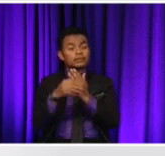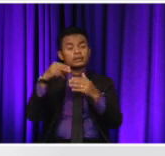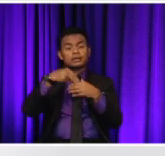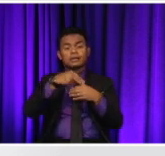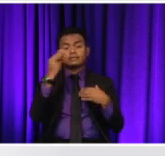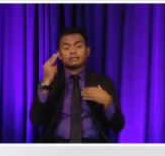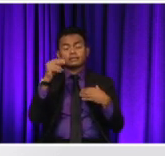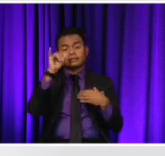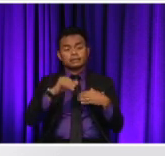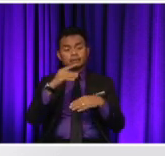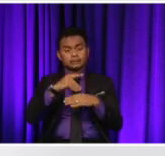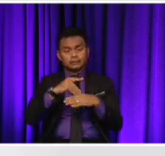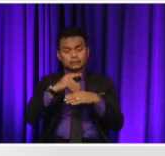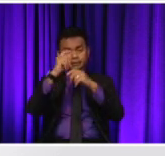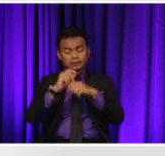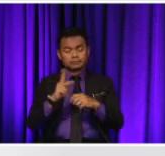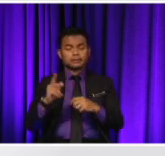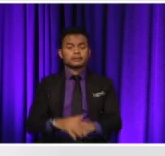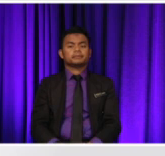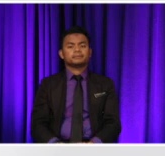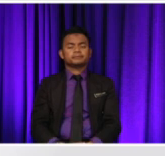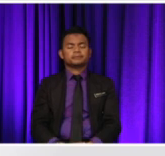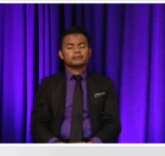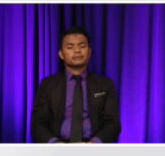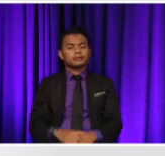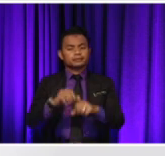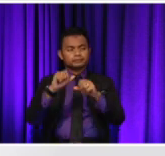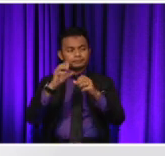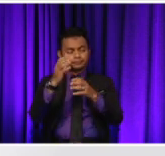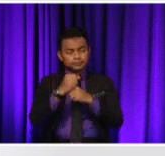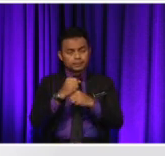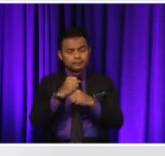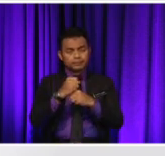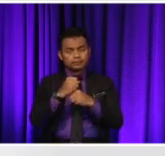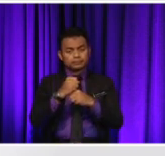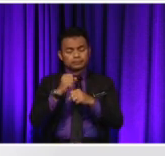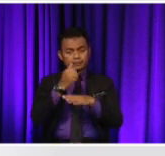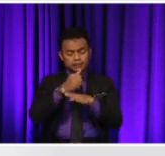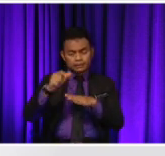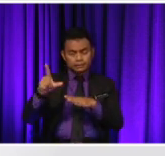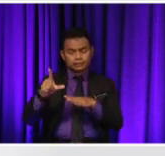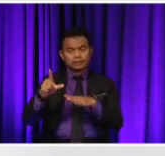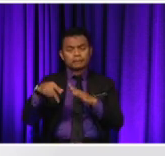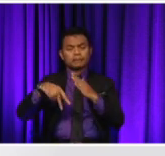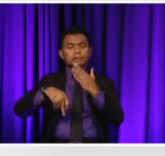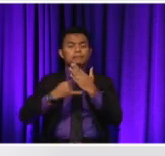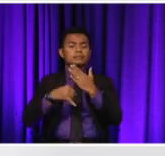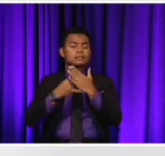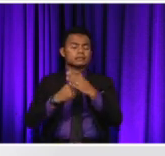dan dapat mengingatkan pembelajaran sumber organisasi dalam prosedur mencapai output yang baik